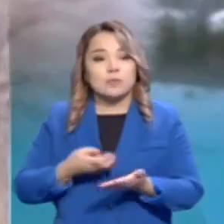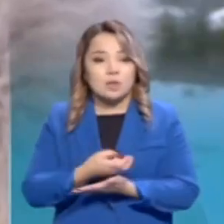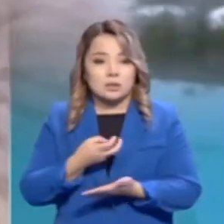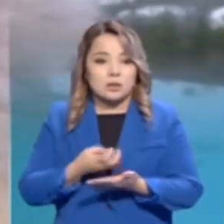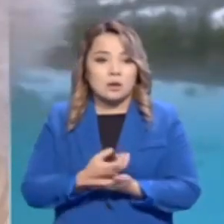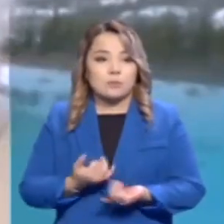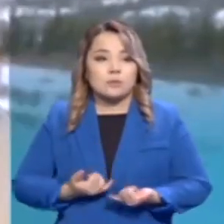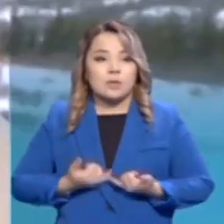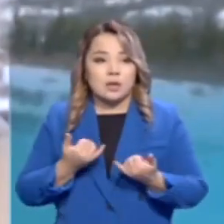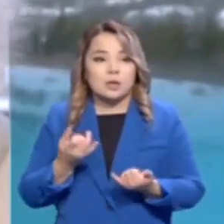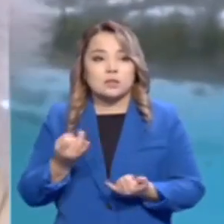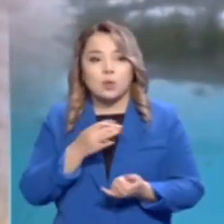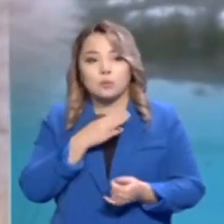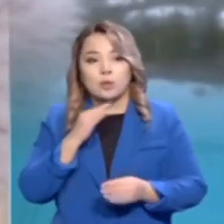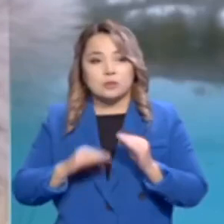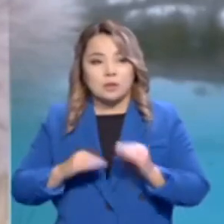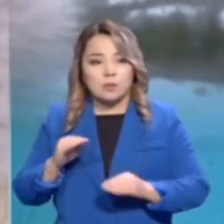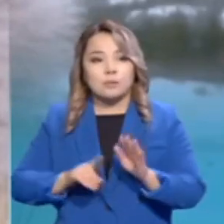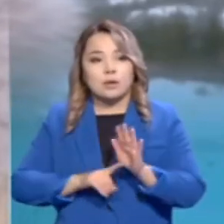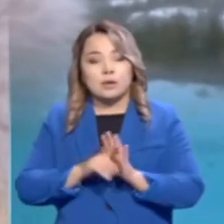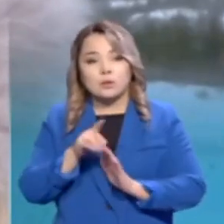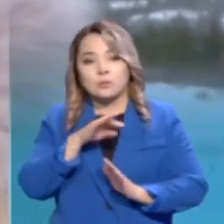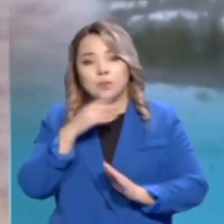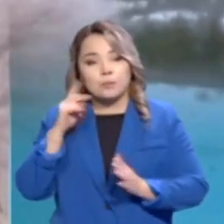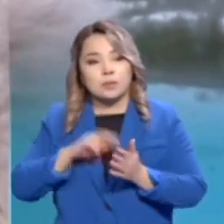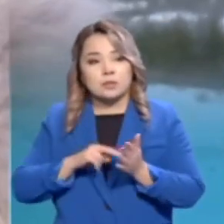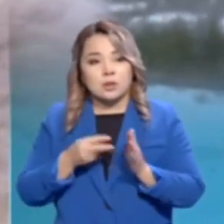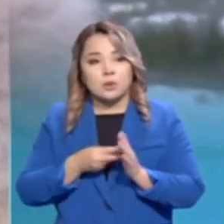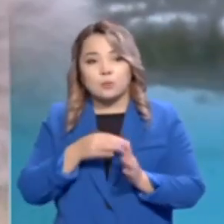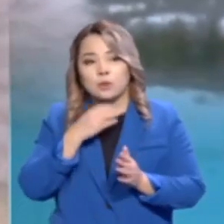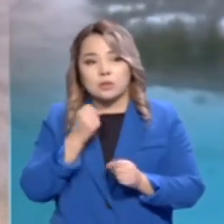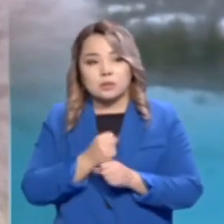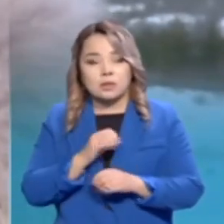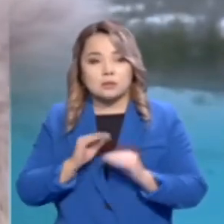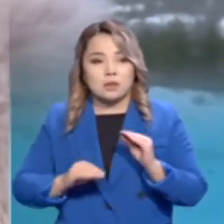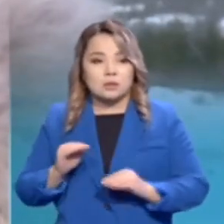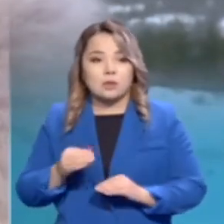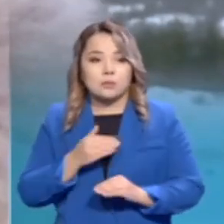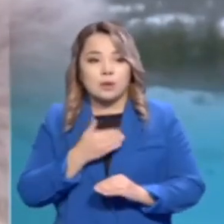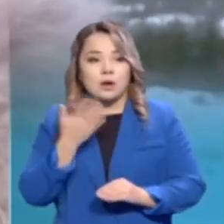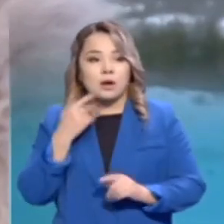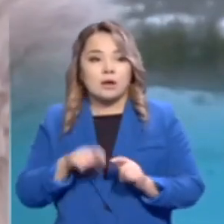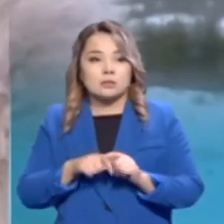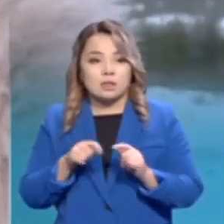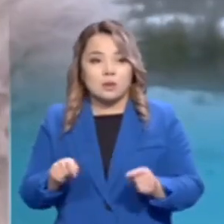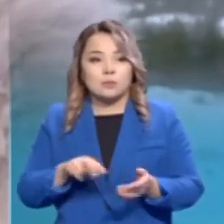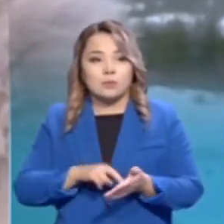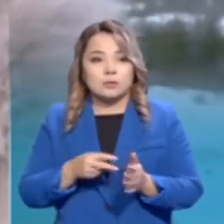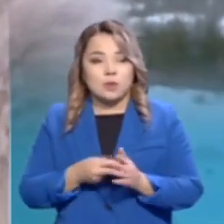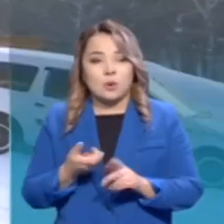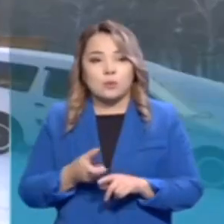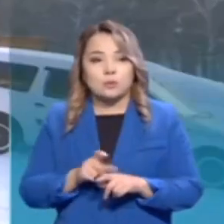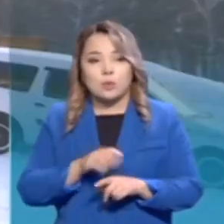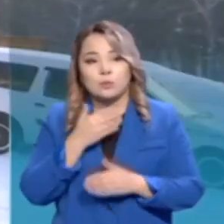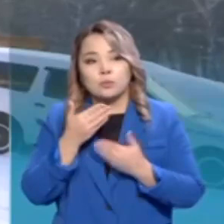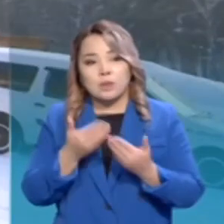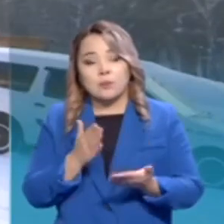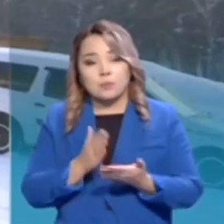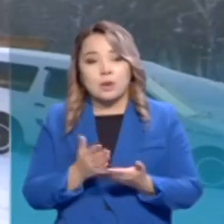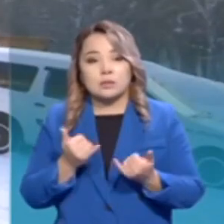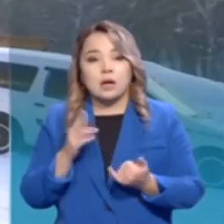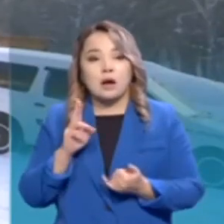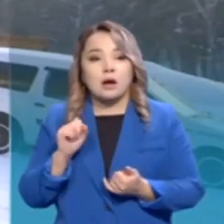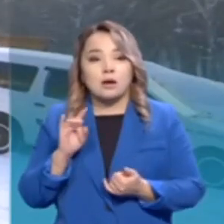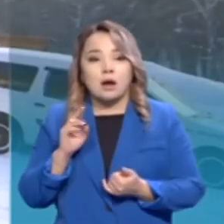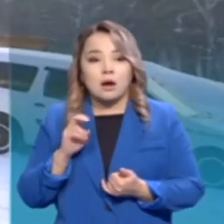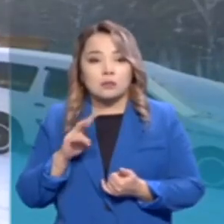болады. Қызығушылық өте көп, ұжыммен басталмай жатып қазіргі кезде сұраныс өте көп. Қашан ашыласыздар деген сұрақ өте көп болып жатыр. Қазір